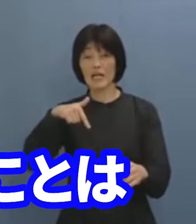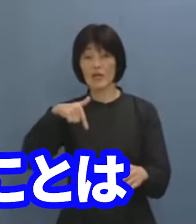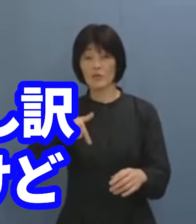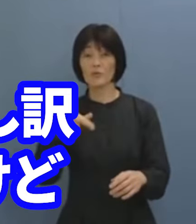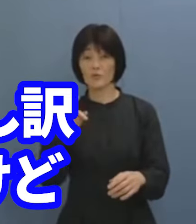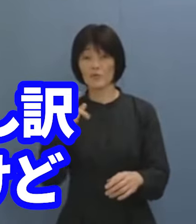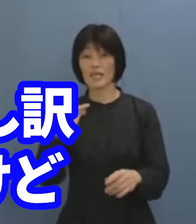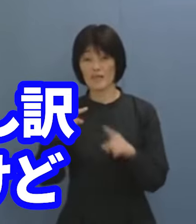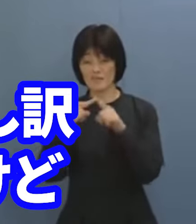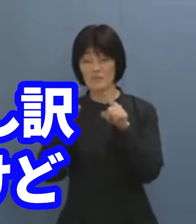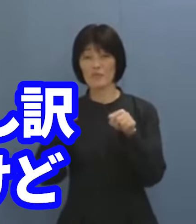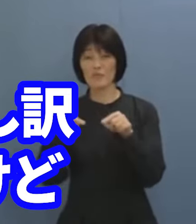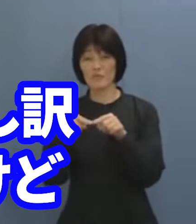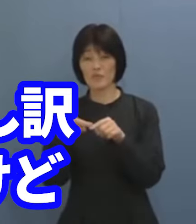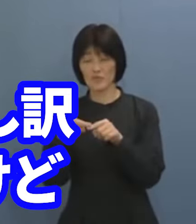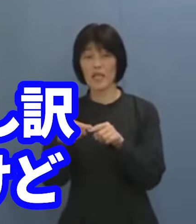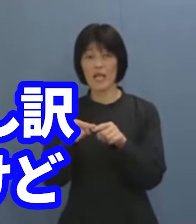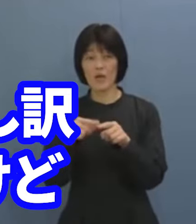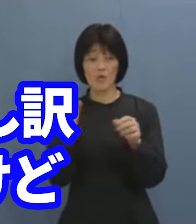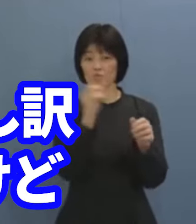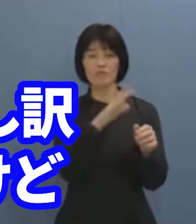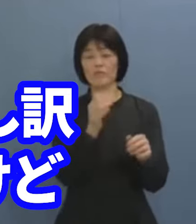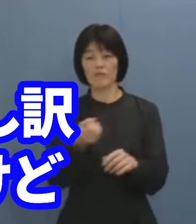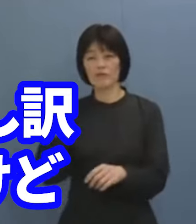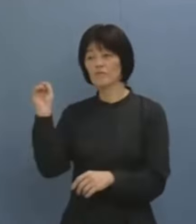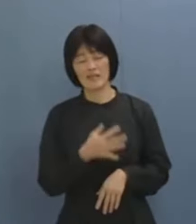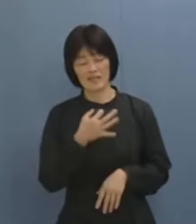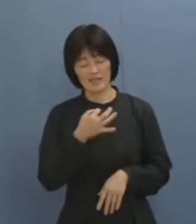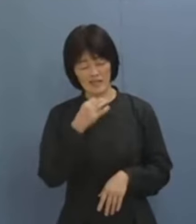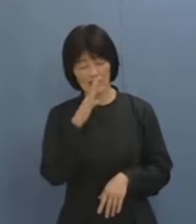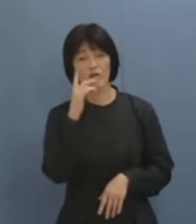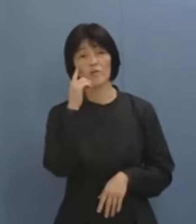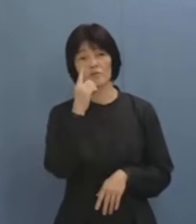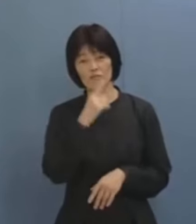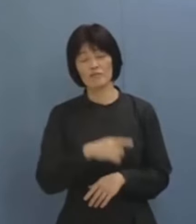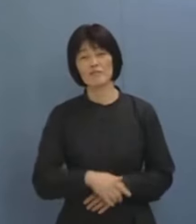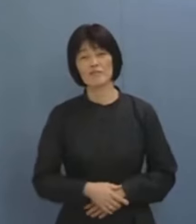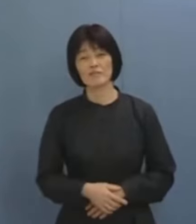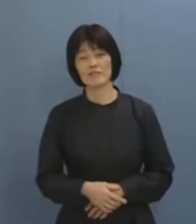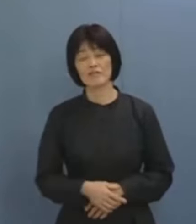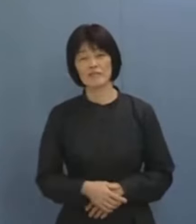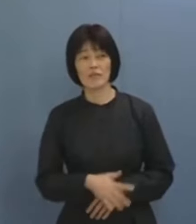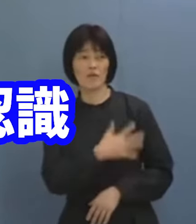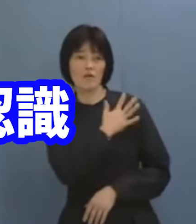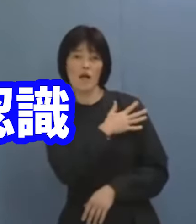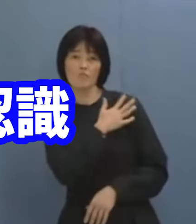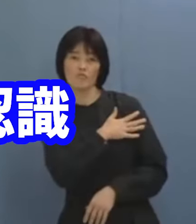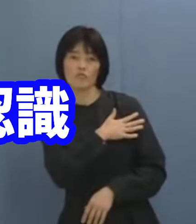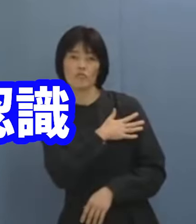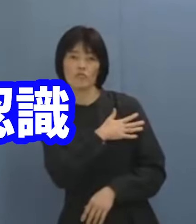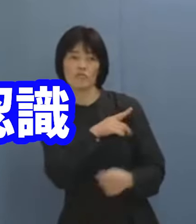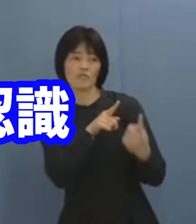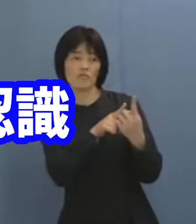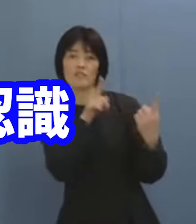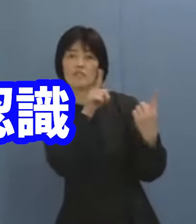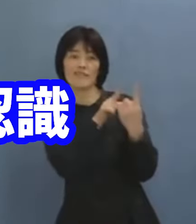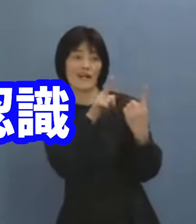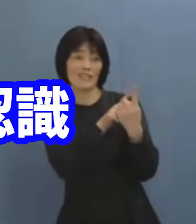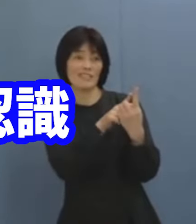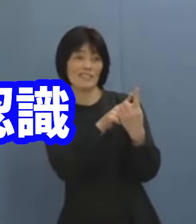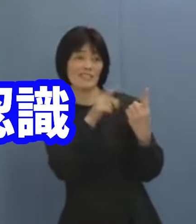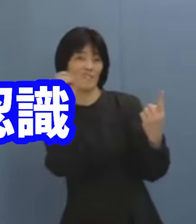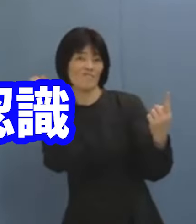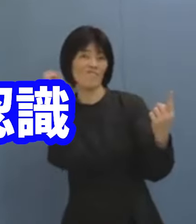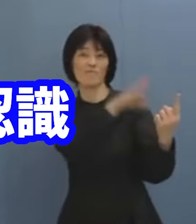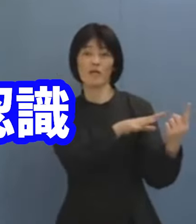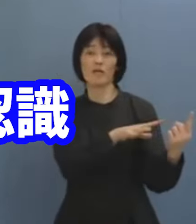をは事実で、これは本当に申し訳ないなと思ってますけども、まあ、幹部とかに向かってあの直接放り投げたという認識